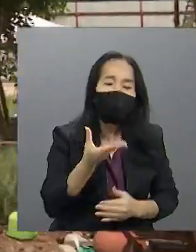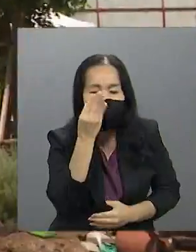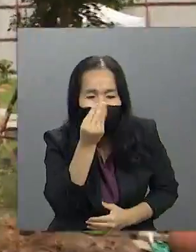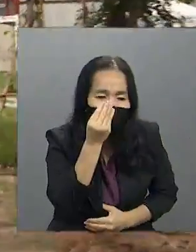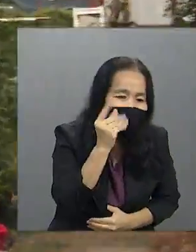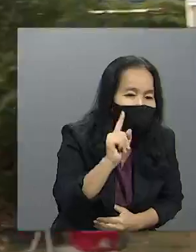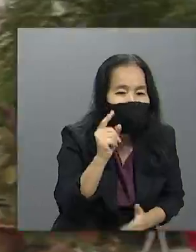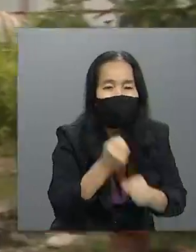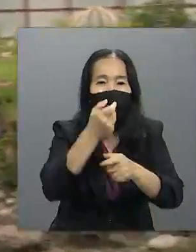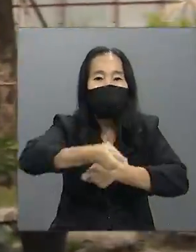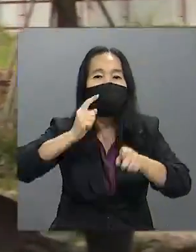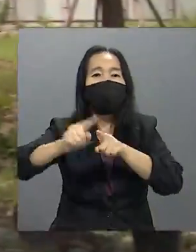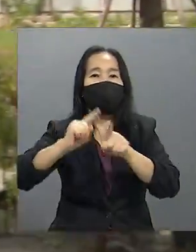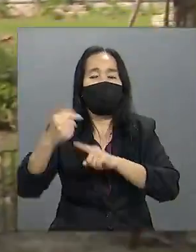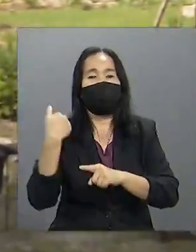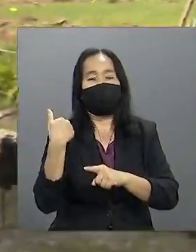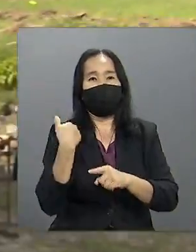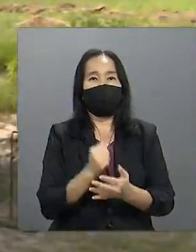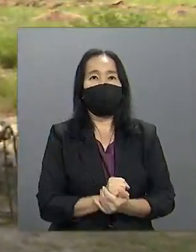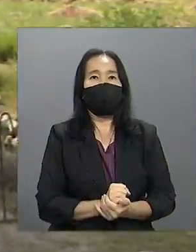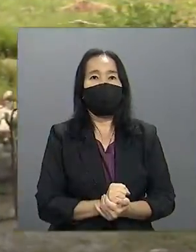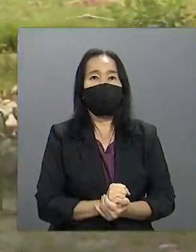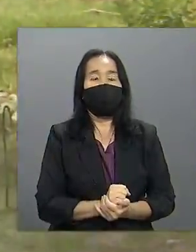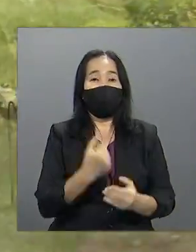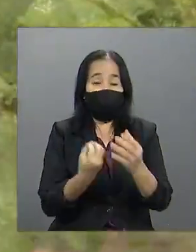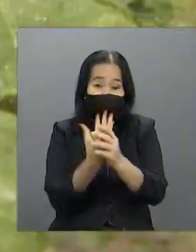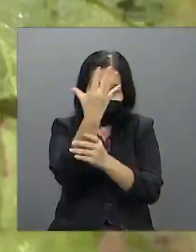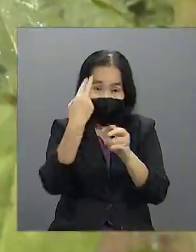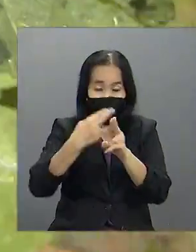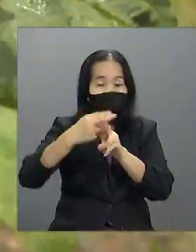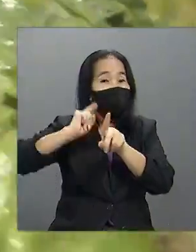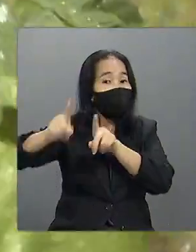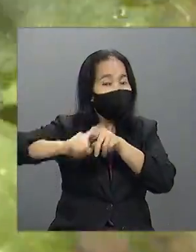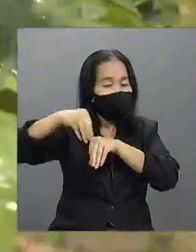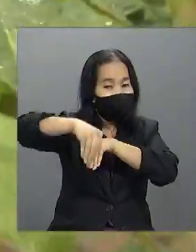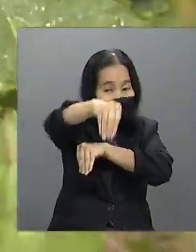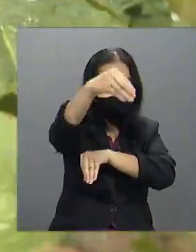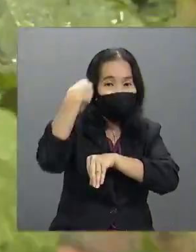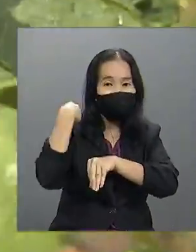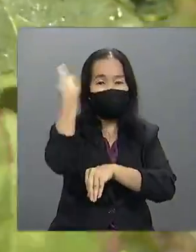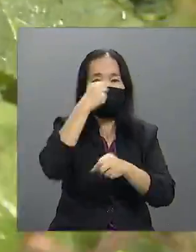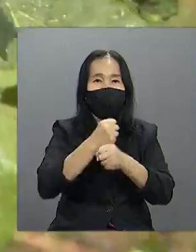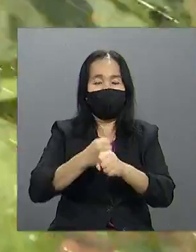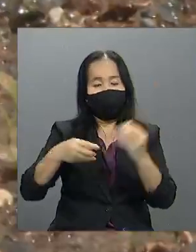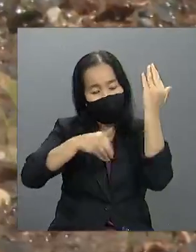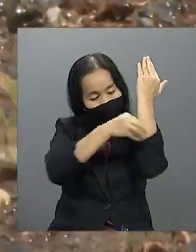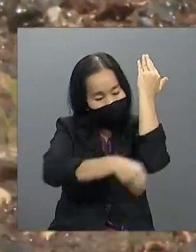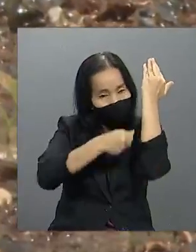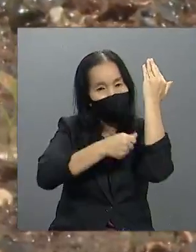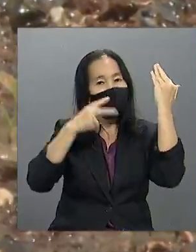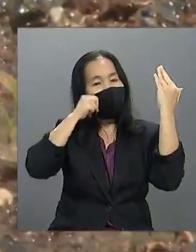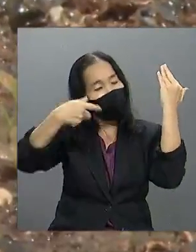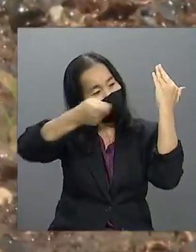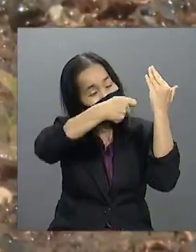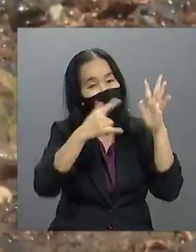ยฮะ พืชพันธุ์ต่างๆของที่นี่จะได้รับการดูแลให้เติบโตอย่างเป็นธรรมชาติไม่ใส่สารเค